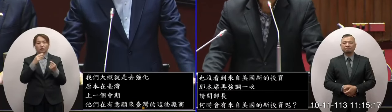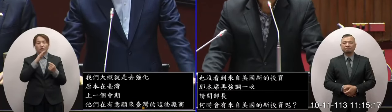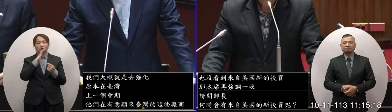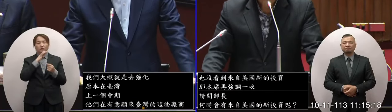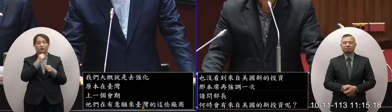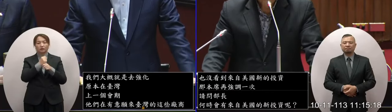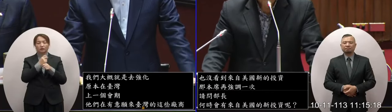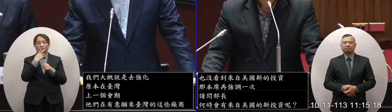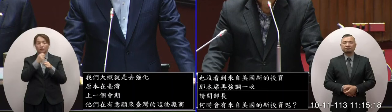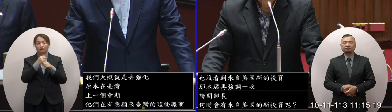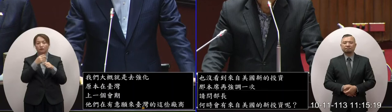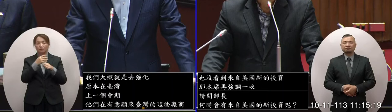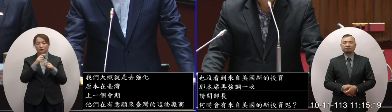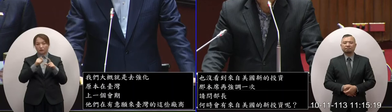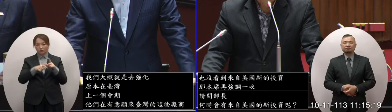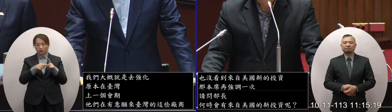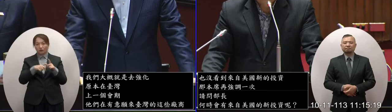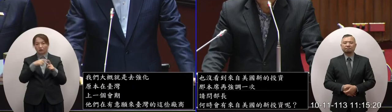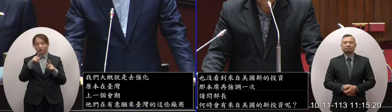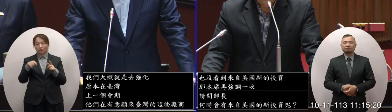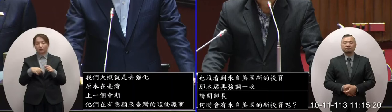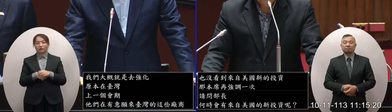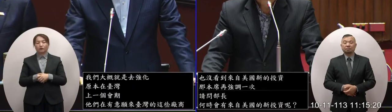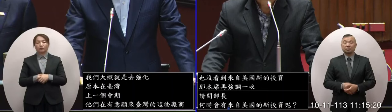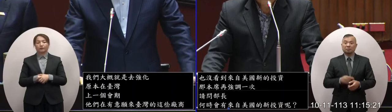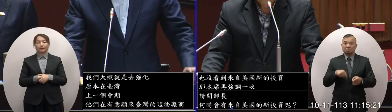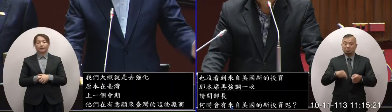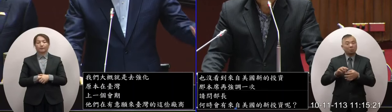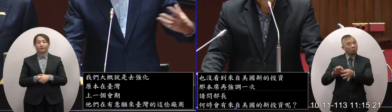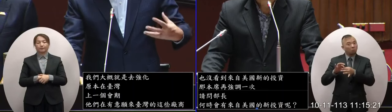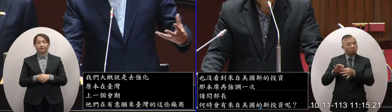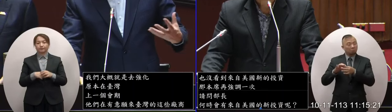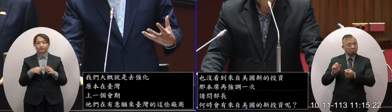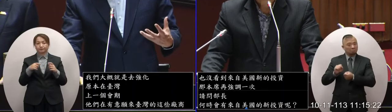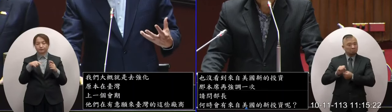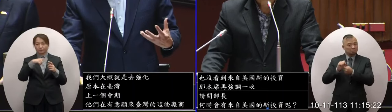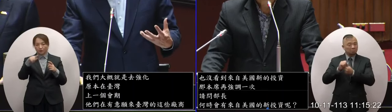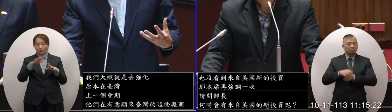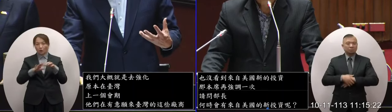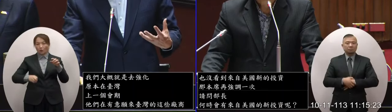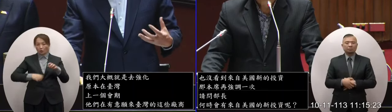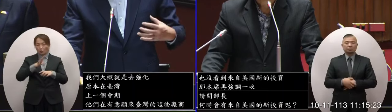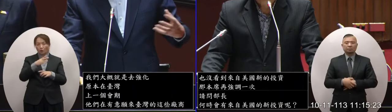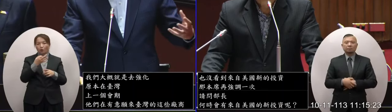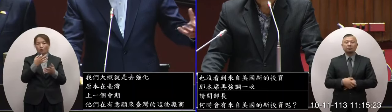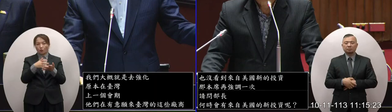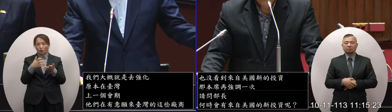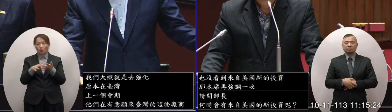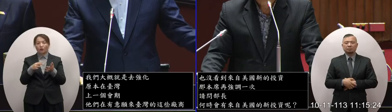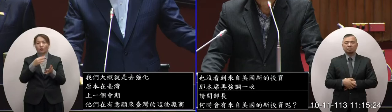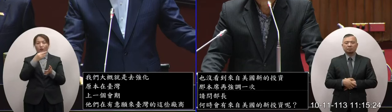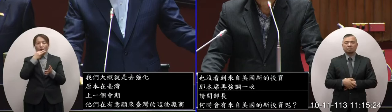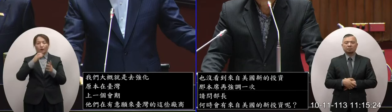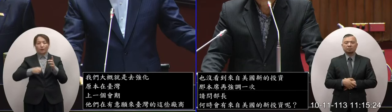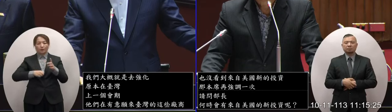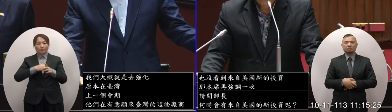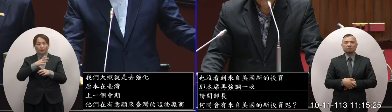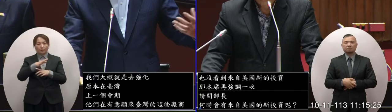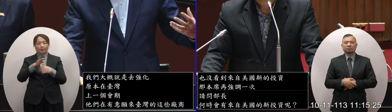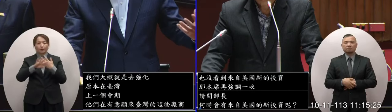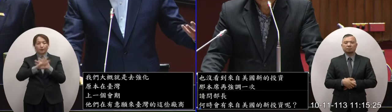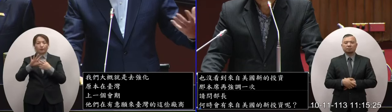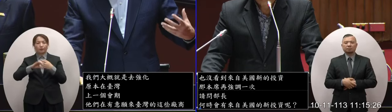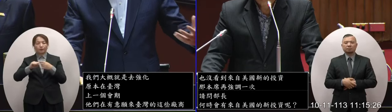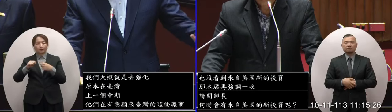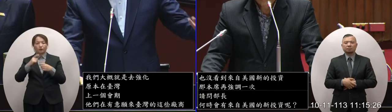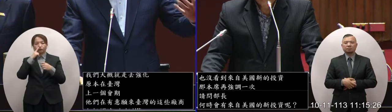Micron 啊、这些厂商，我去 就是强化而已啊。 没有，因为他们会投资很多的钱、嗯，我们怕他去投资别人，